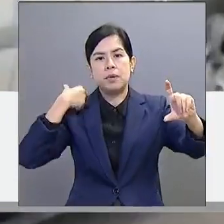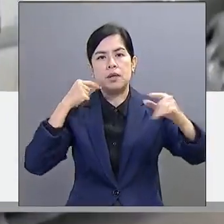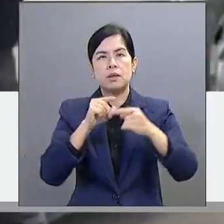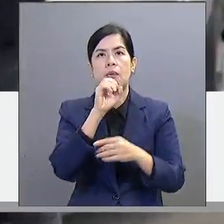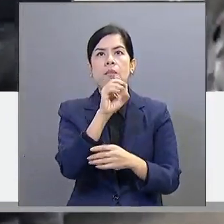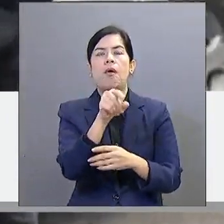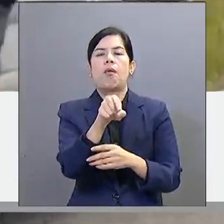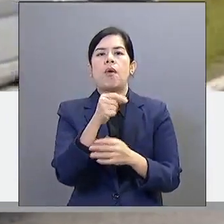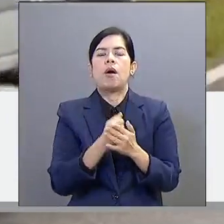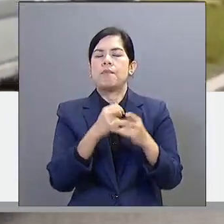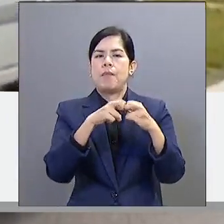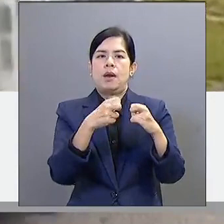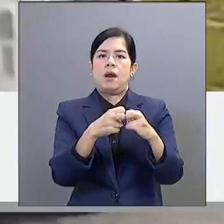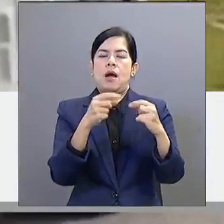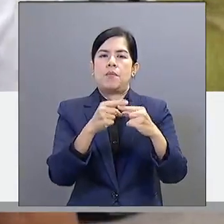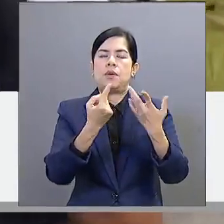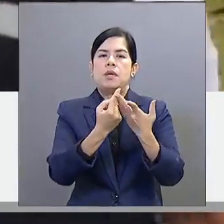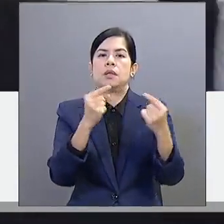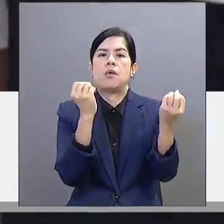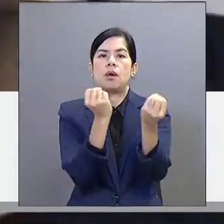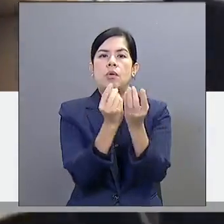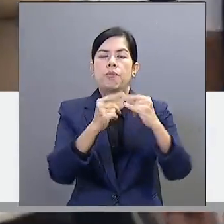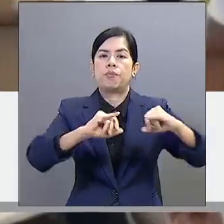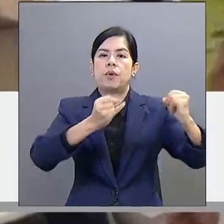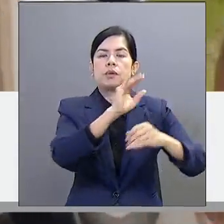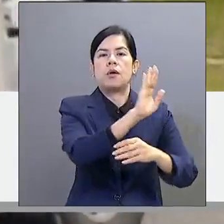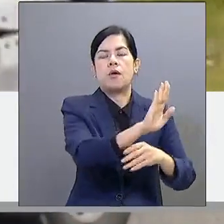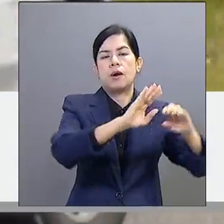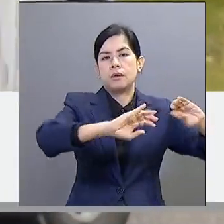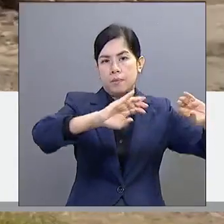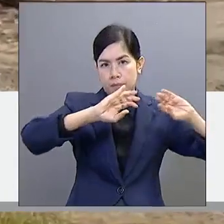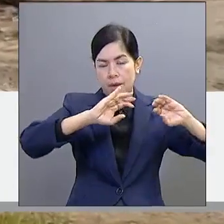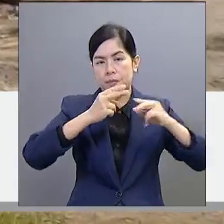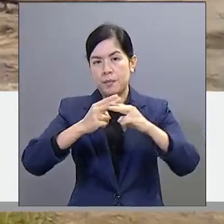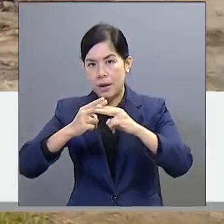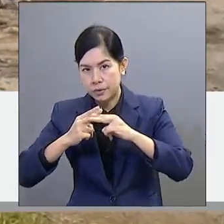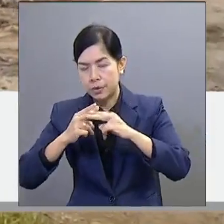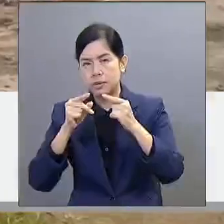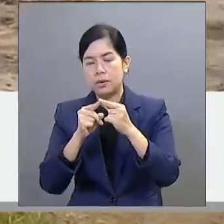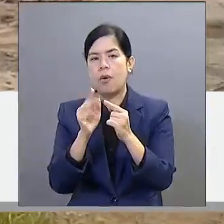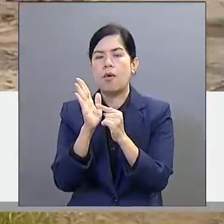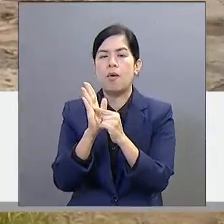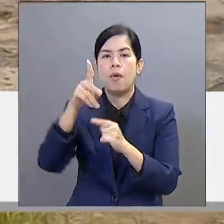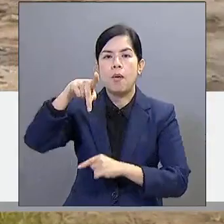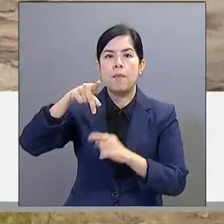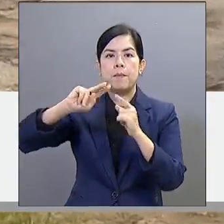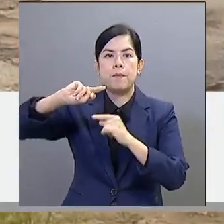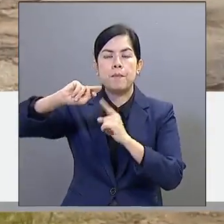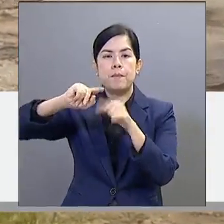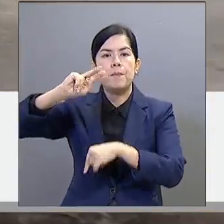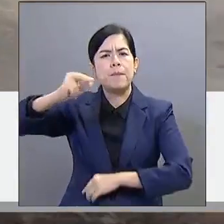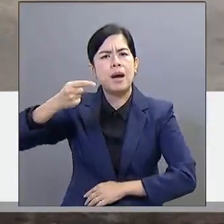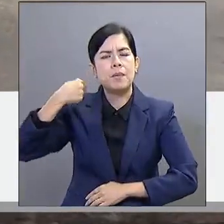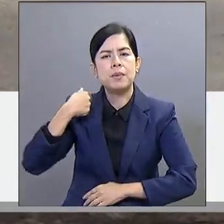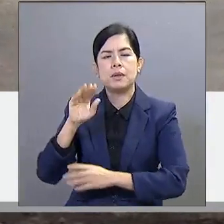พิพาทระหว่างการฟ้องร้องระหว่างรัฐกับเอกชนเป็นคดีแพ่งห้ามเจ้าหน้าที่ของรัฐหรือบุคคลอื่น